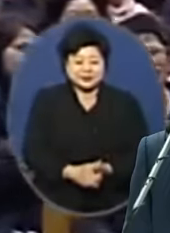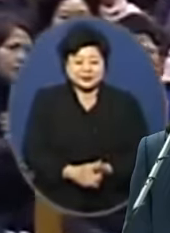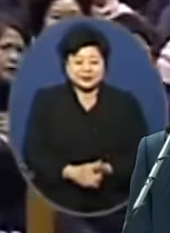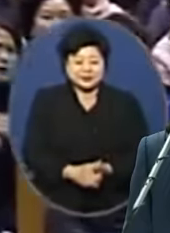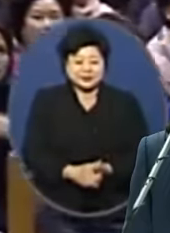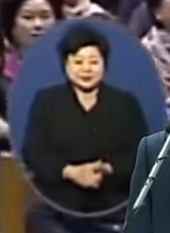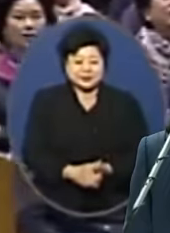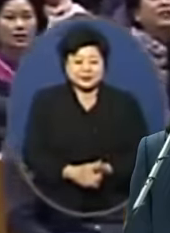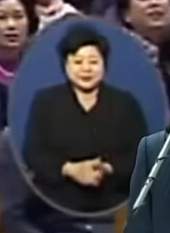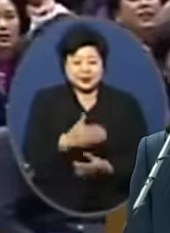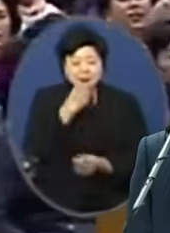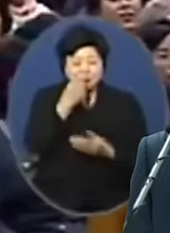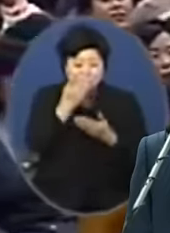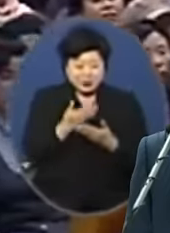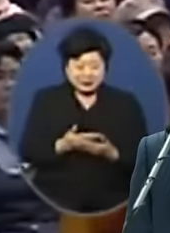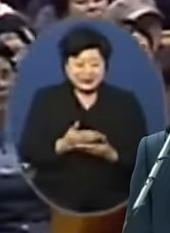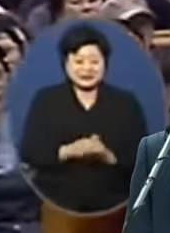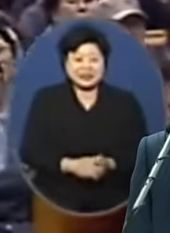오늘 나는 복을 받았습니다.